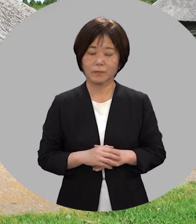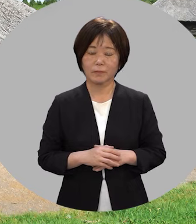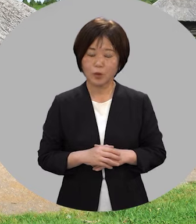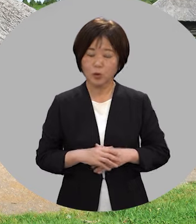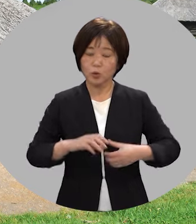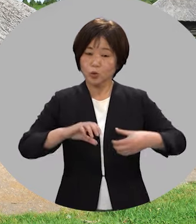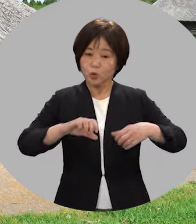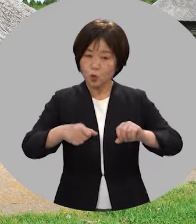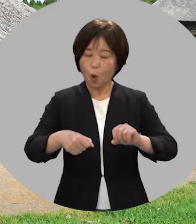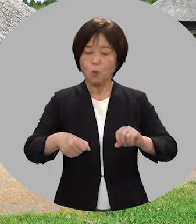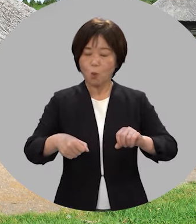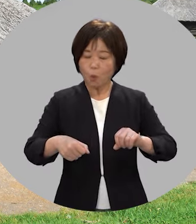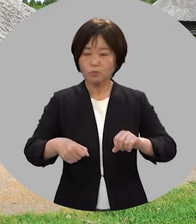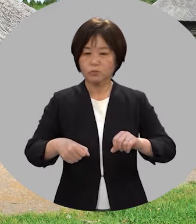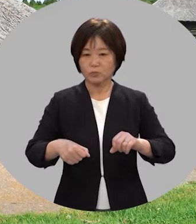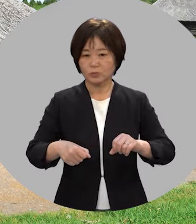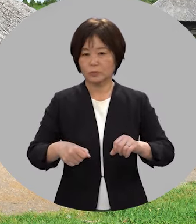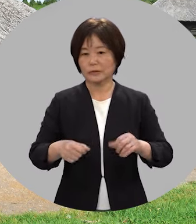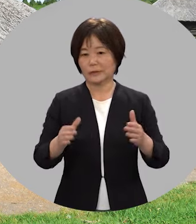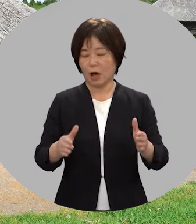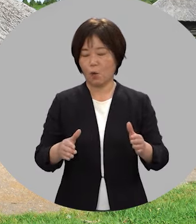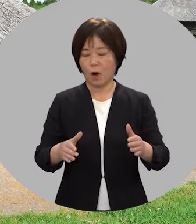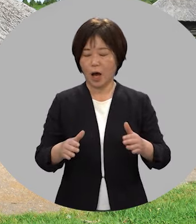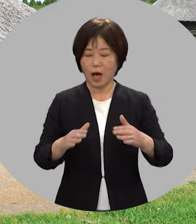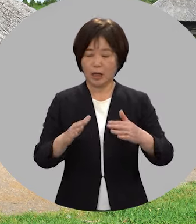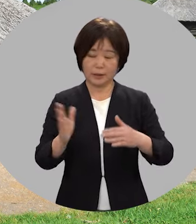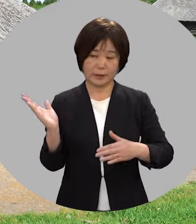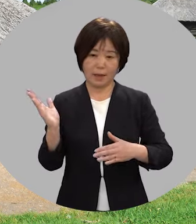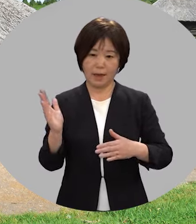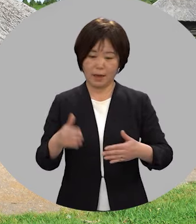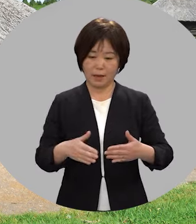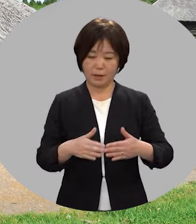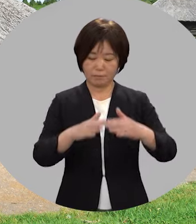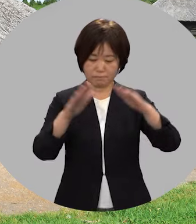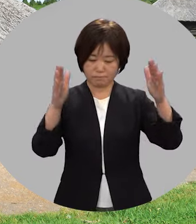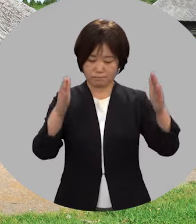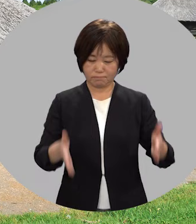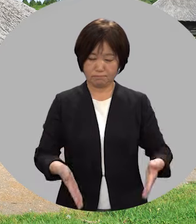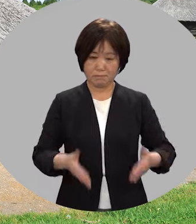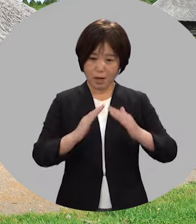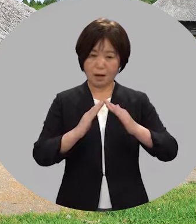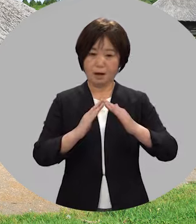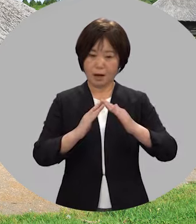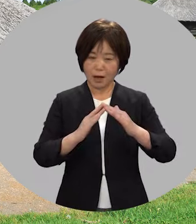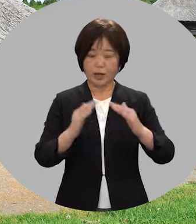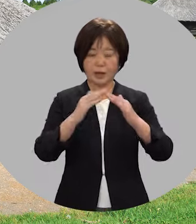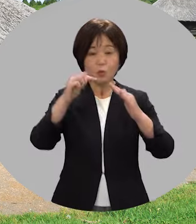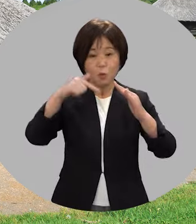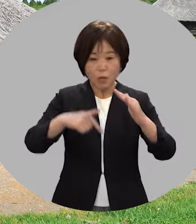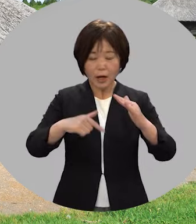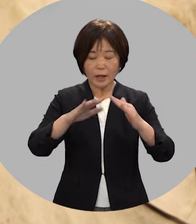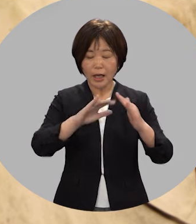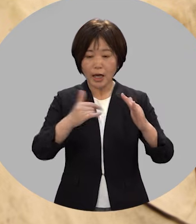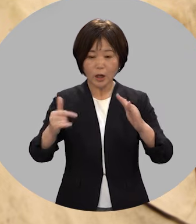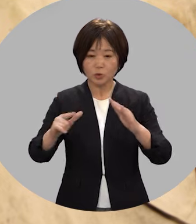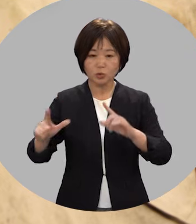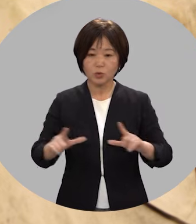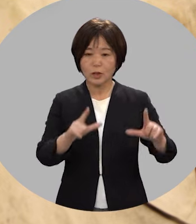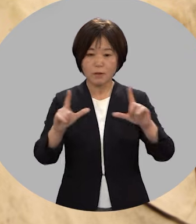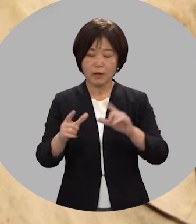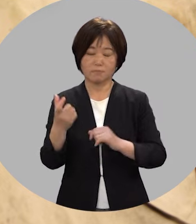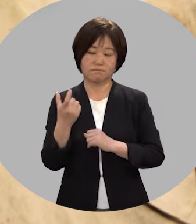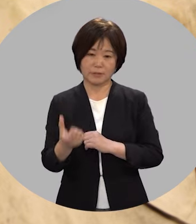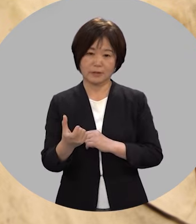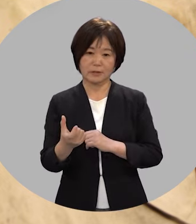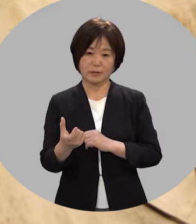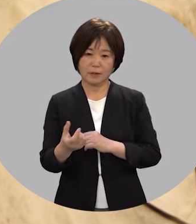まず縄文時代というのは竪穴住居が作られた時代で、定住する生活が始まった時代になります。また食べ物と